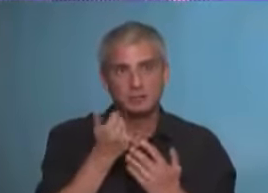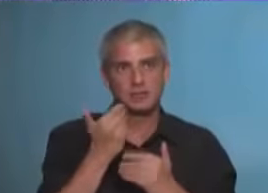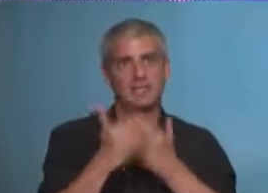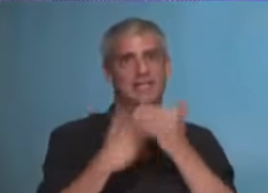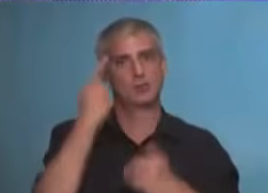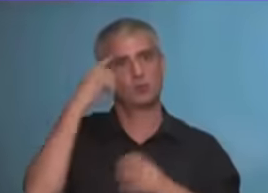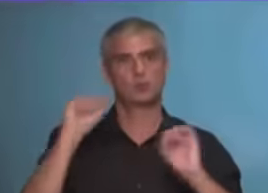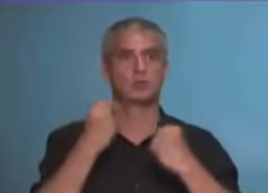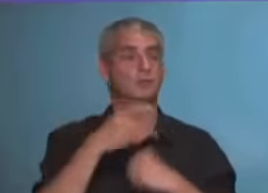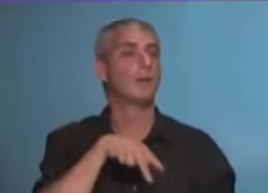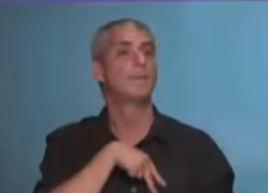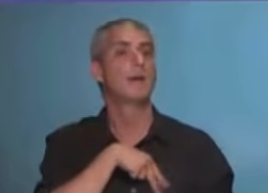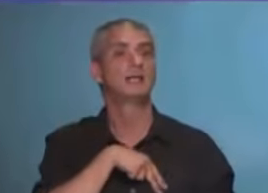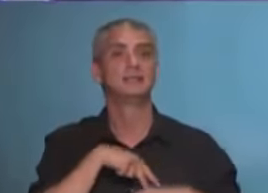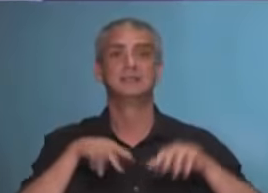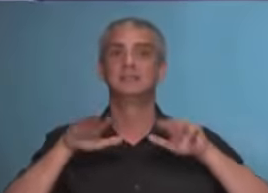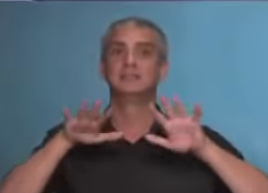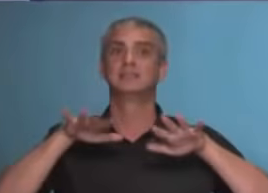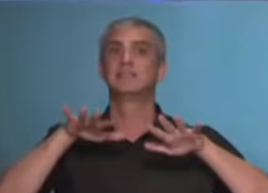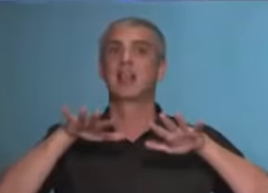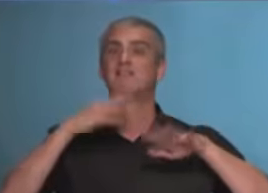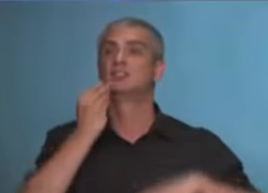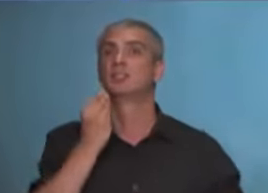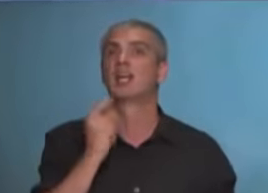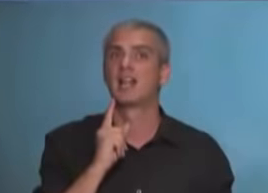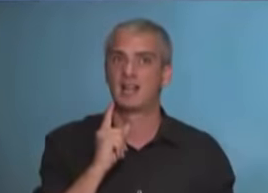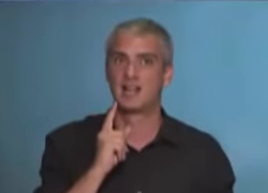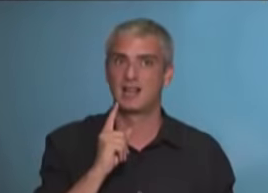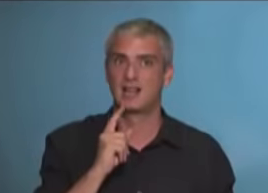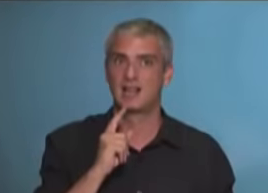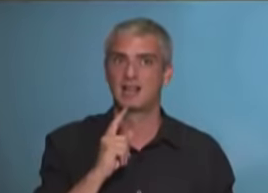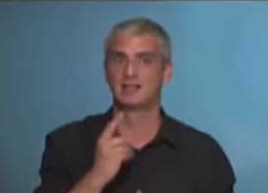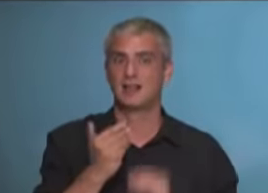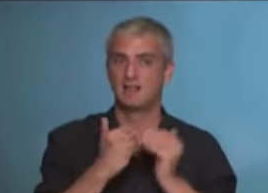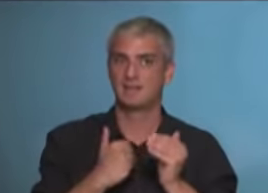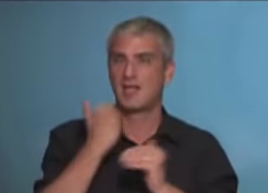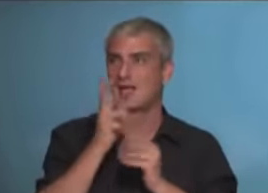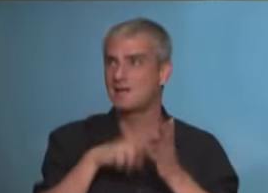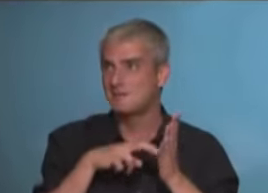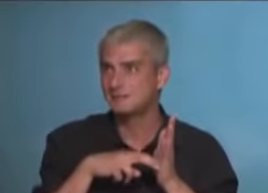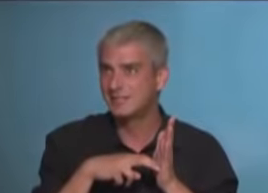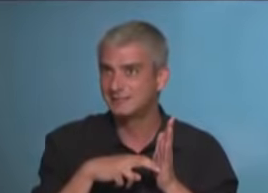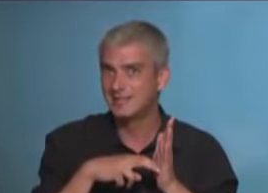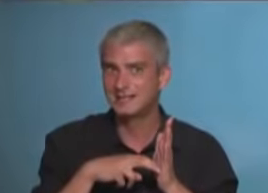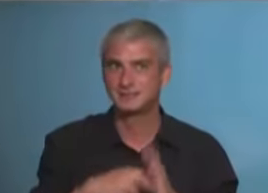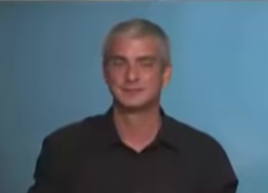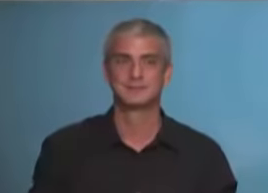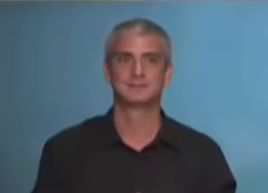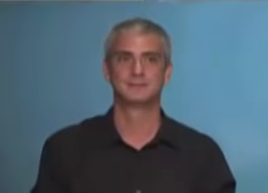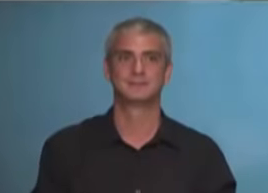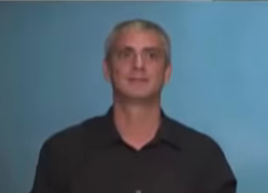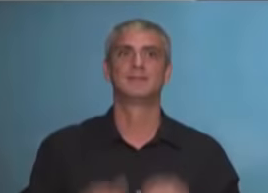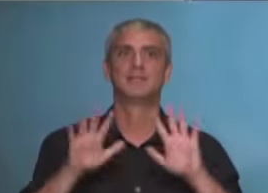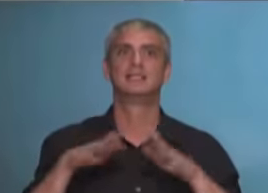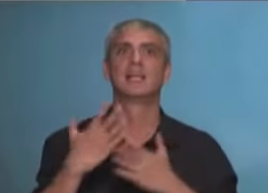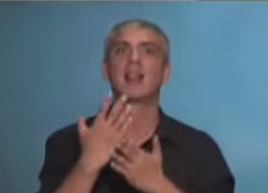היוזמה. הפרס 10,000 שקלים. לפני או אחרי מס הכנסה. 10,000